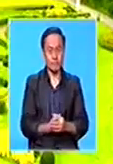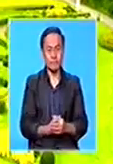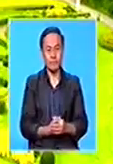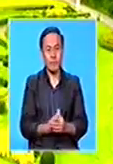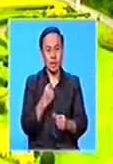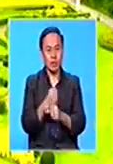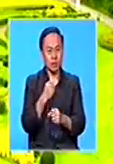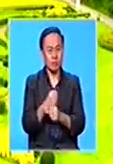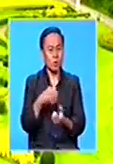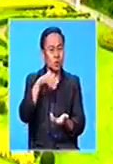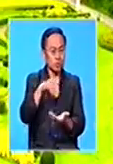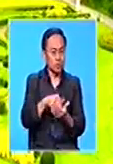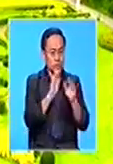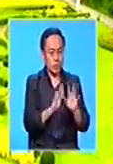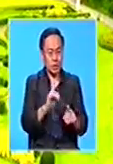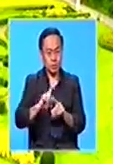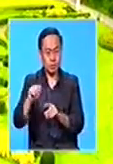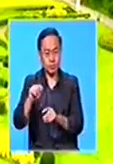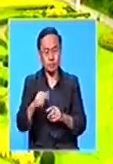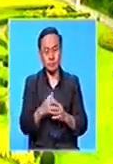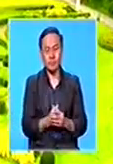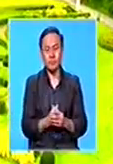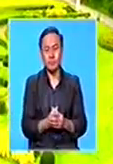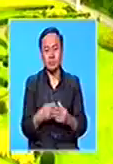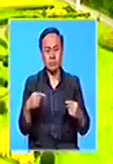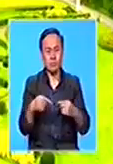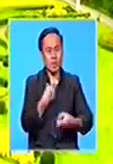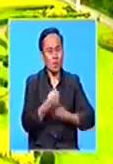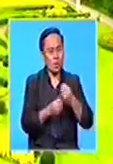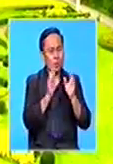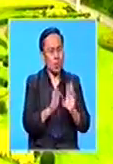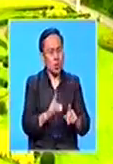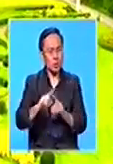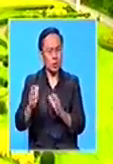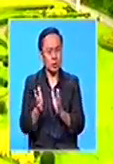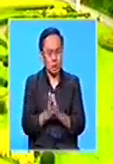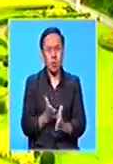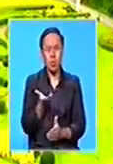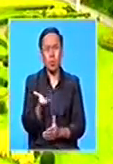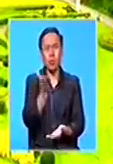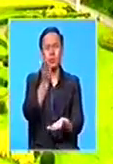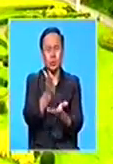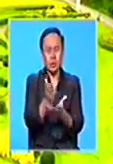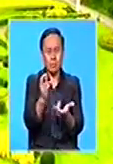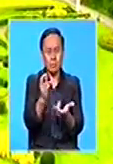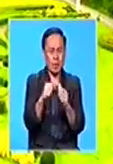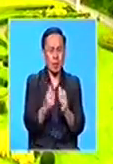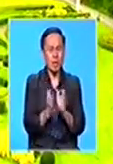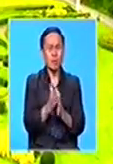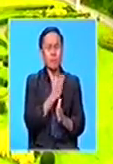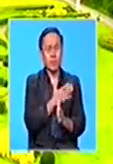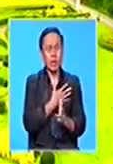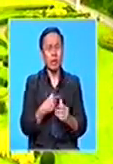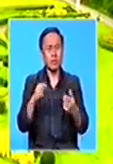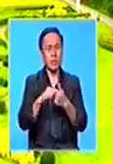การตั้งสมเด็จพระสังฆราชจริงๆแล้วผมไม่อยากพูดเรื่องนี้นะแต่ผมเห็นว่ามีการเคลื่อนไหวหลายด้านโดยการหลายอย่างหยุดทันทีนะครับนะไม่ว่าจะเป็นพระเป็นค